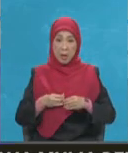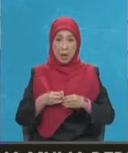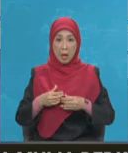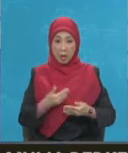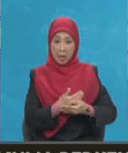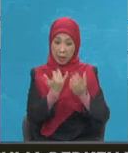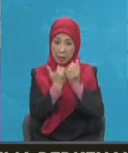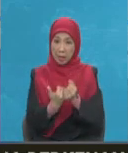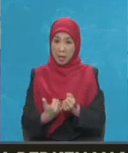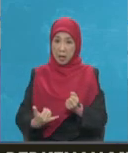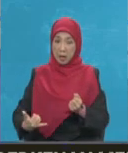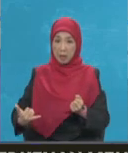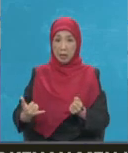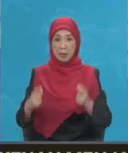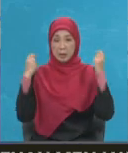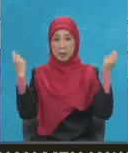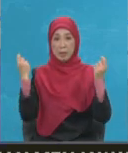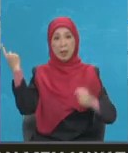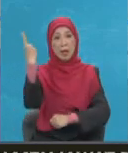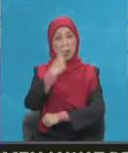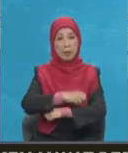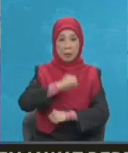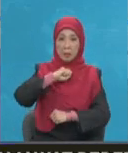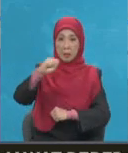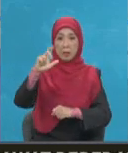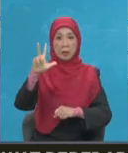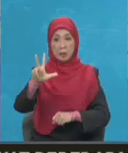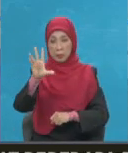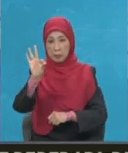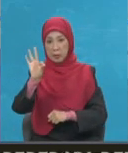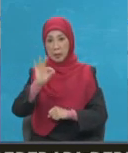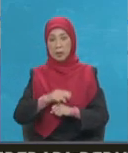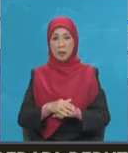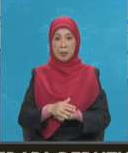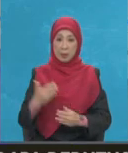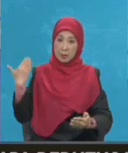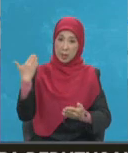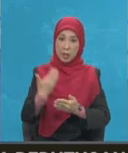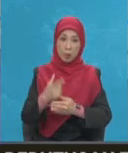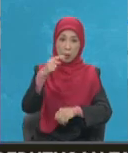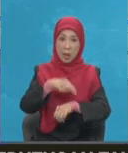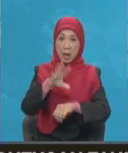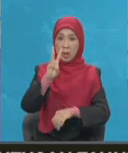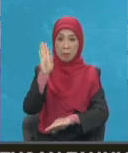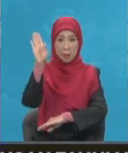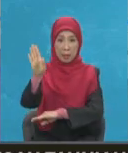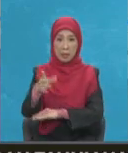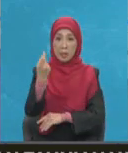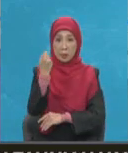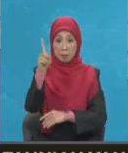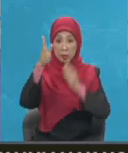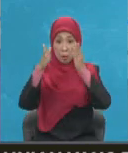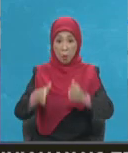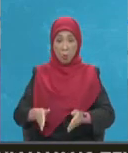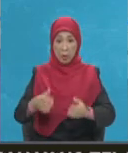damit masing-masing bersempena ulang tahun Hari Kebangsaan ke-39. Sehingga pukul 6 petang tadi, 11 kelahiran anak